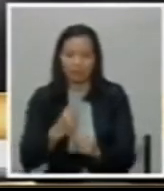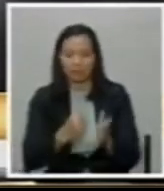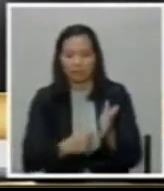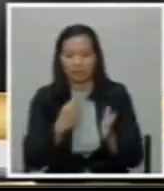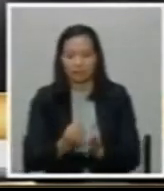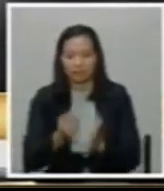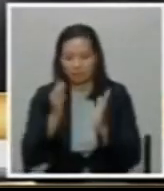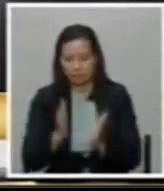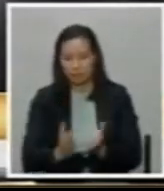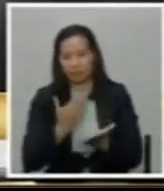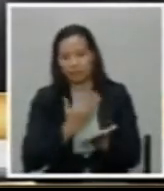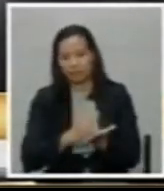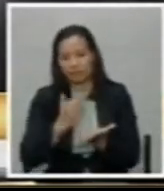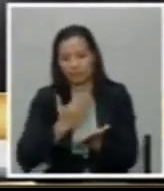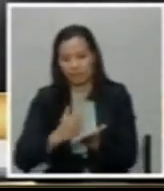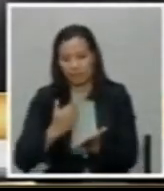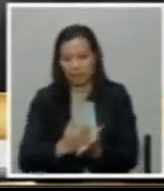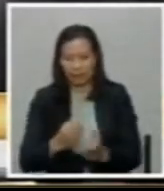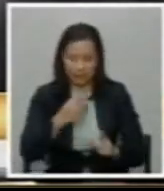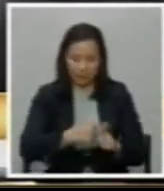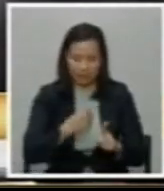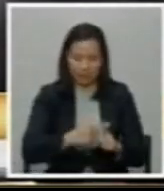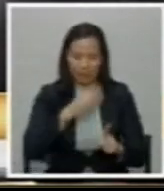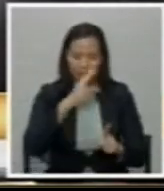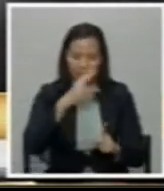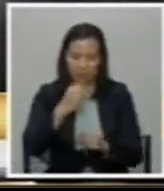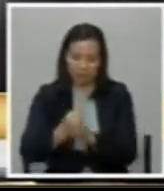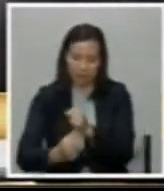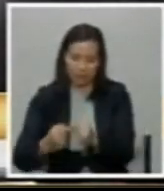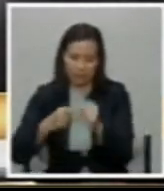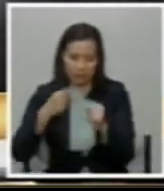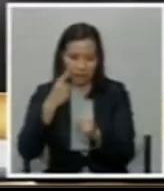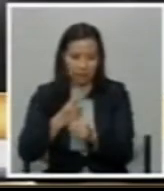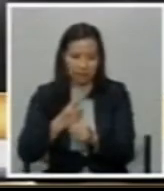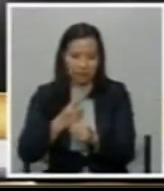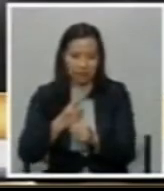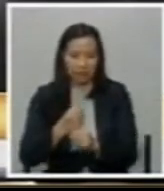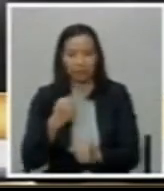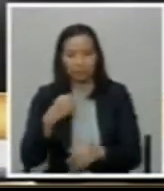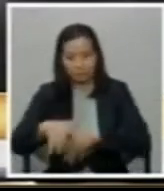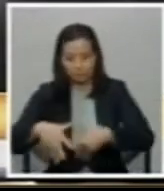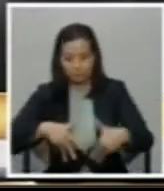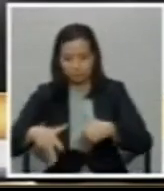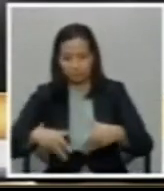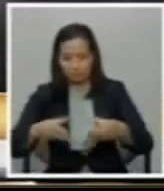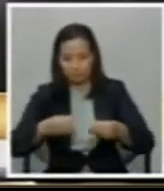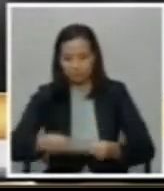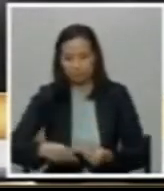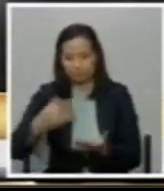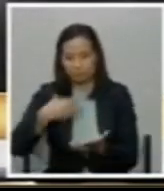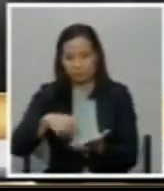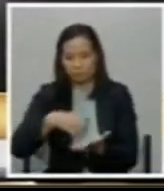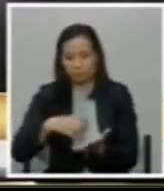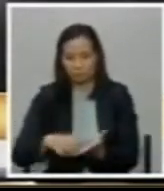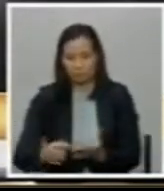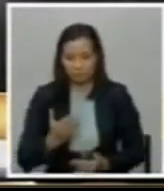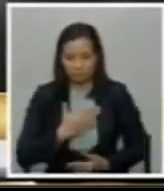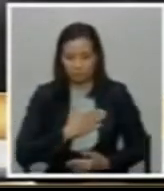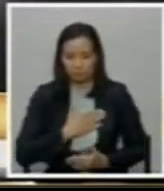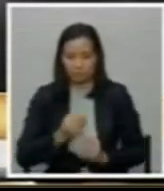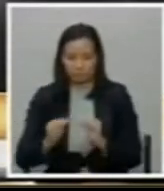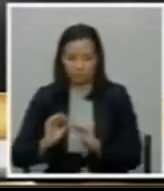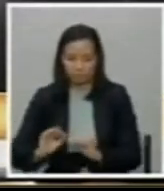ทุกๆงวด6เดือน1ปีเนี่ยครับประชาชนก็จะมีรายงานจากท่านว่าเขามีเ